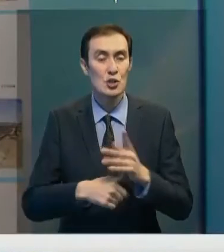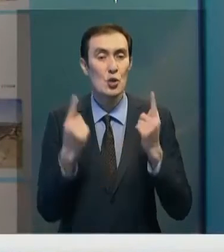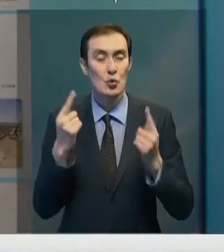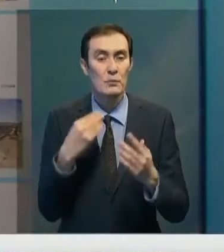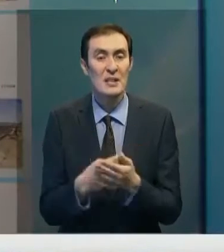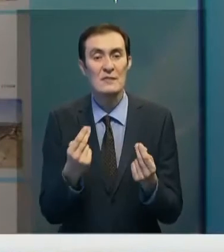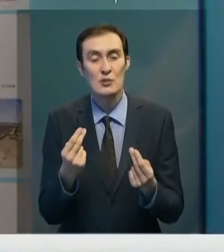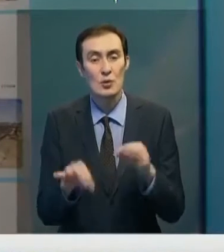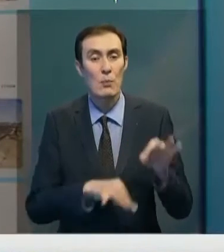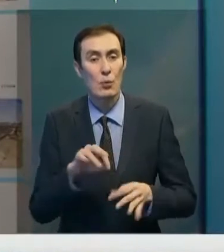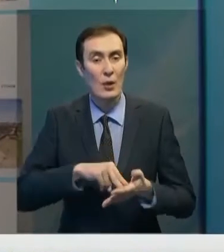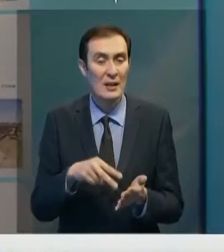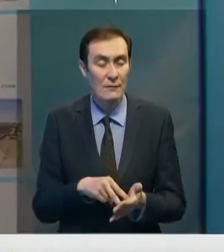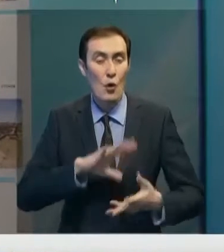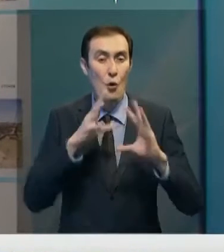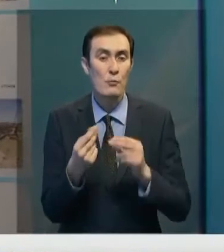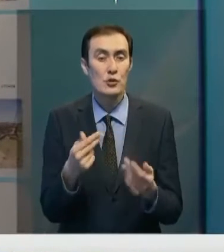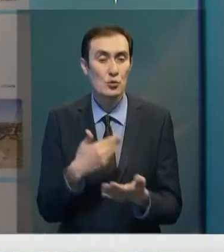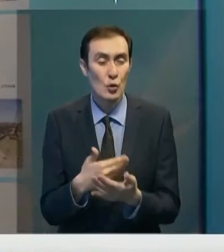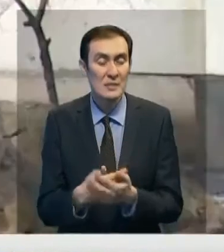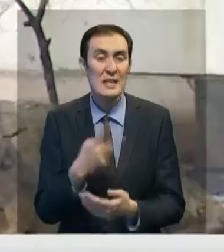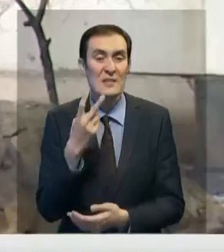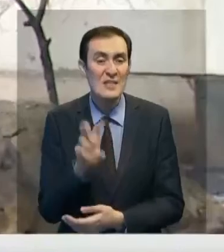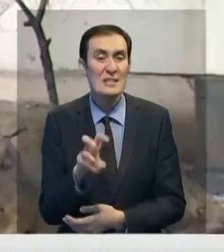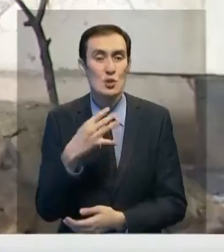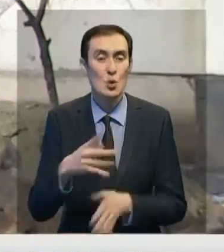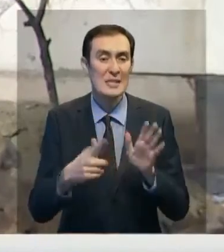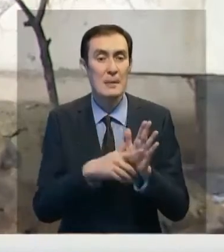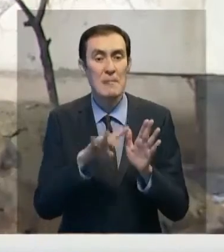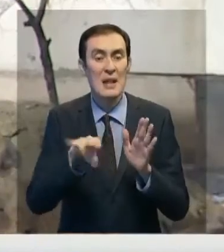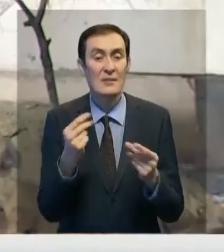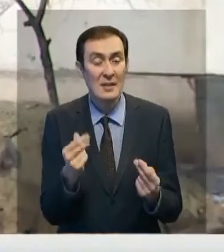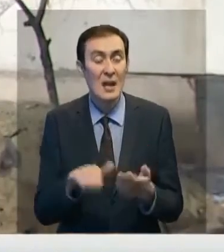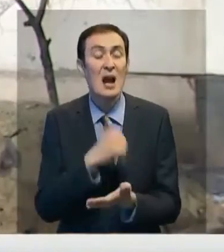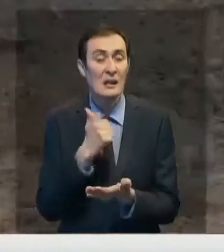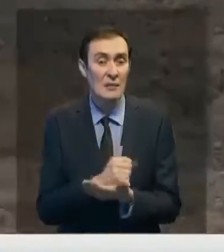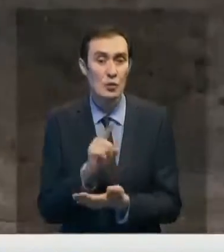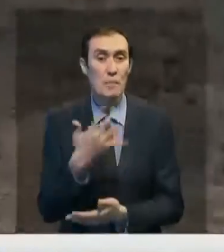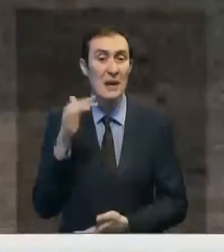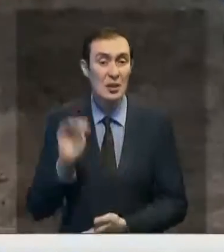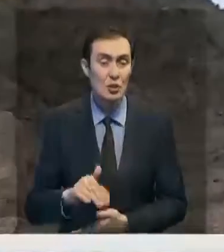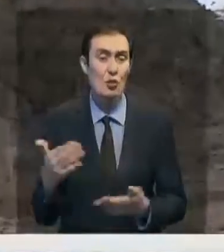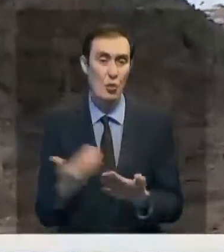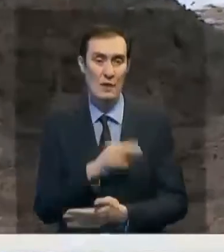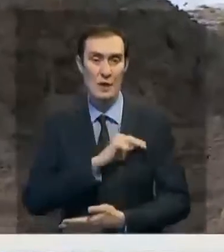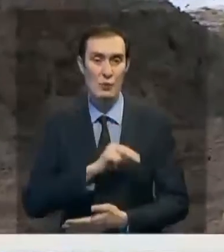крупных инвестиционных проектов. Их общая стоимость 247 миллиардов тенге, а главное это 5000 новых рабочих мест. Гафу